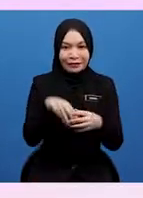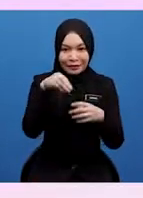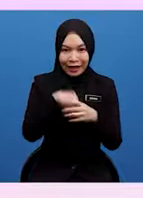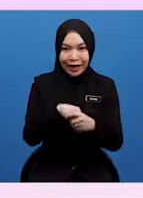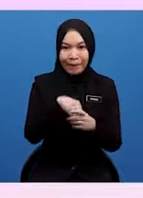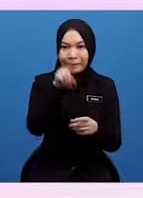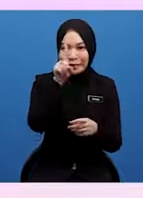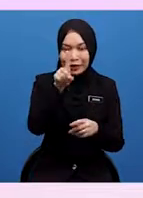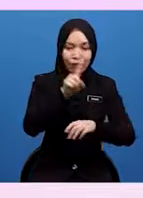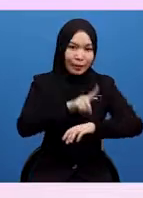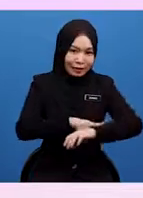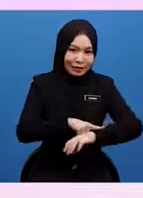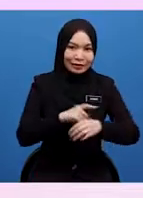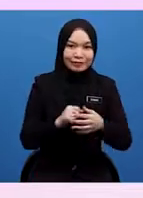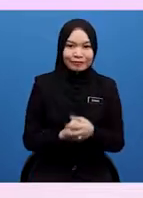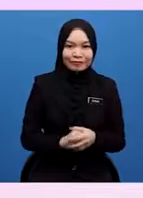satu jangka masa.